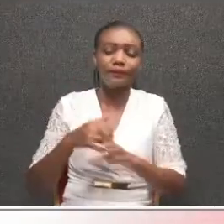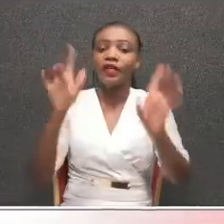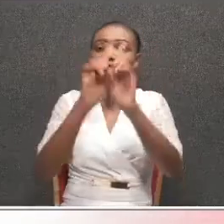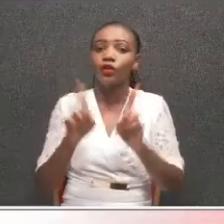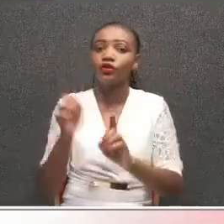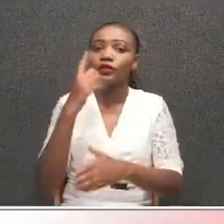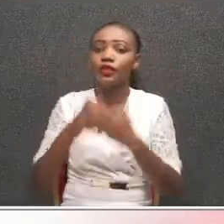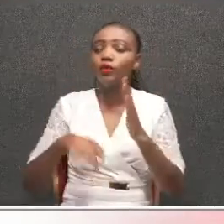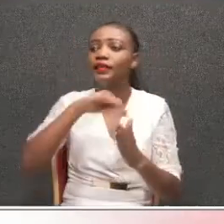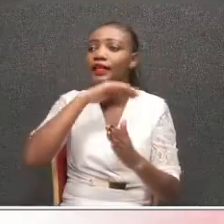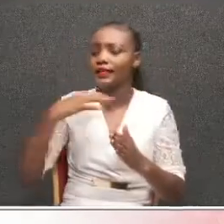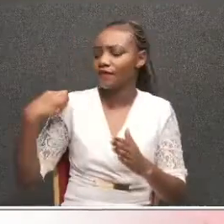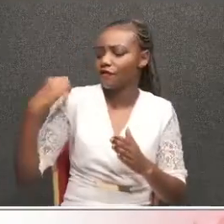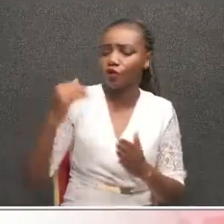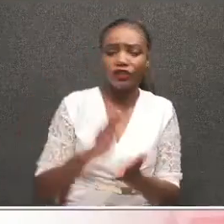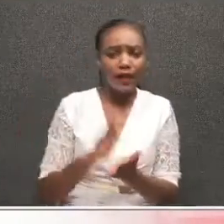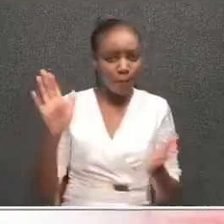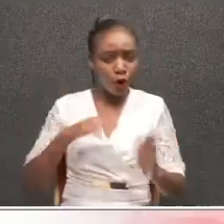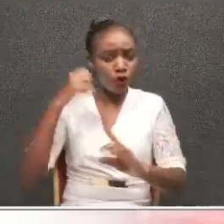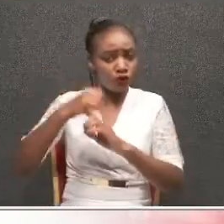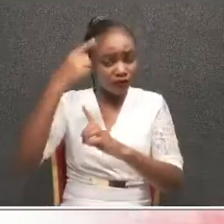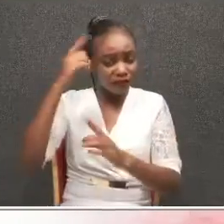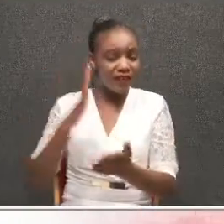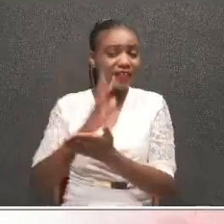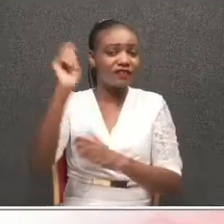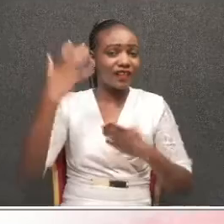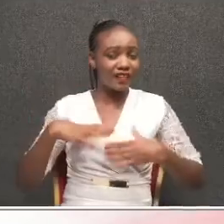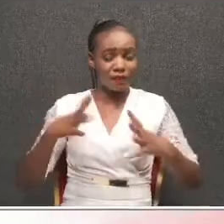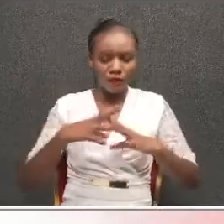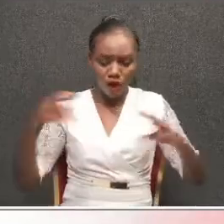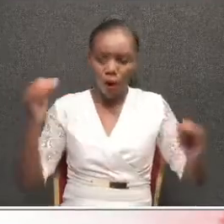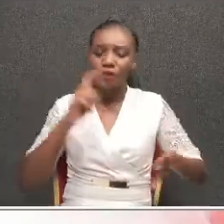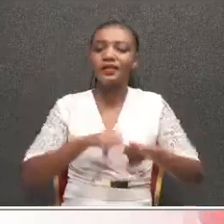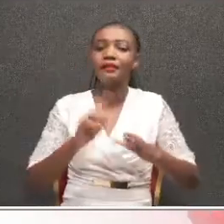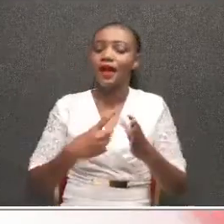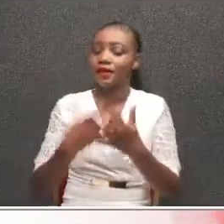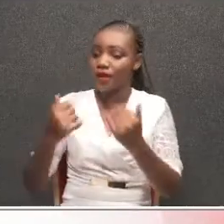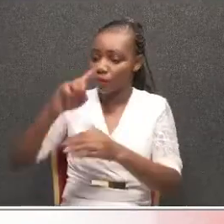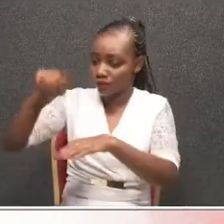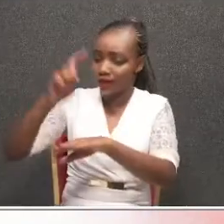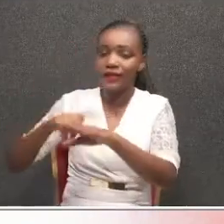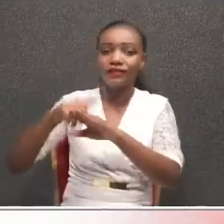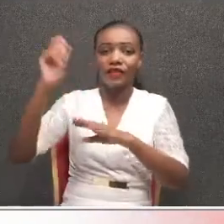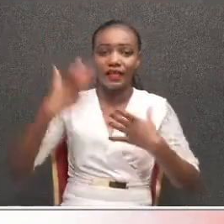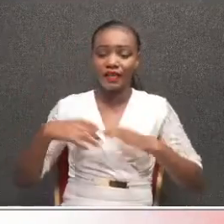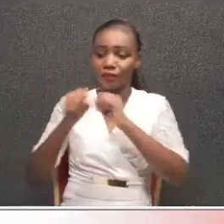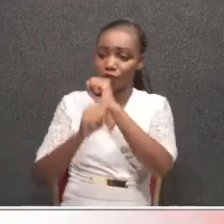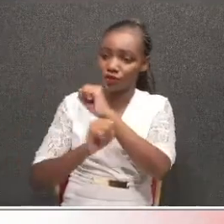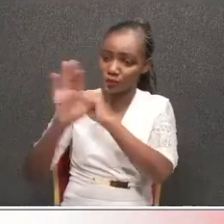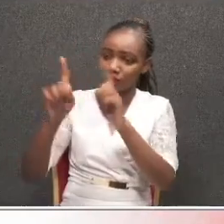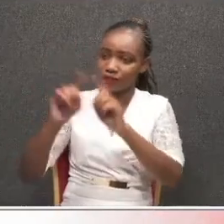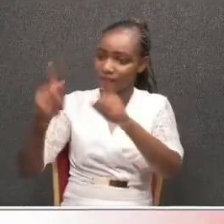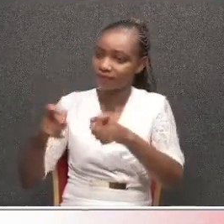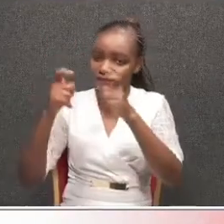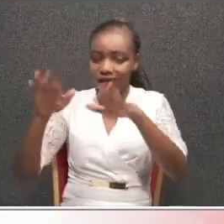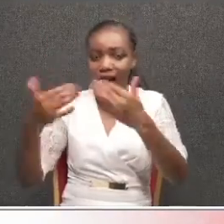Odinga amejitolea pakubwa kupigania maslahi ya Wakenya kwa muda mrefu, na huu ndio wakati mwafaka wa Wakenya kumzawadi na kura za